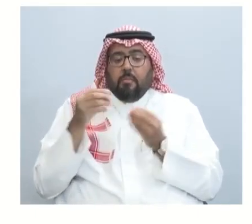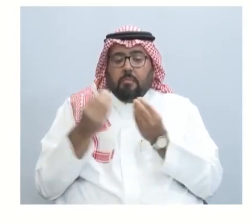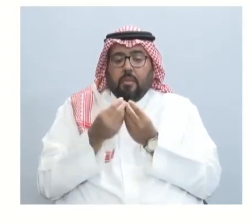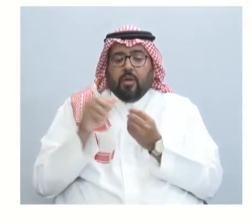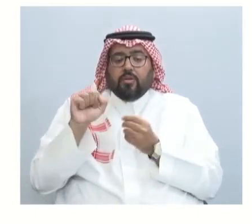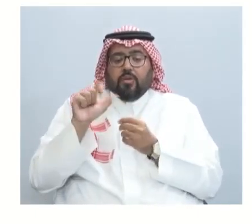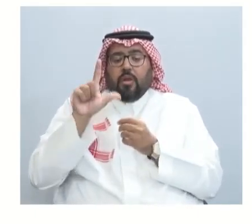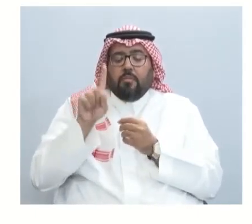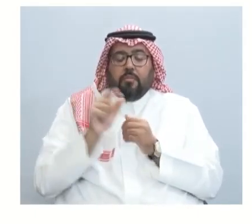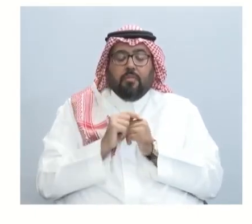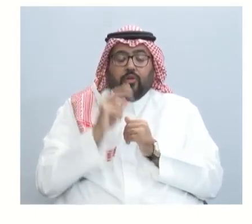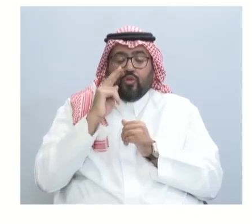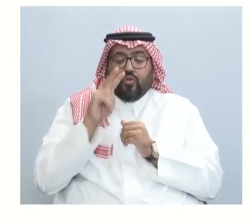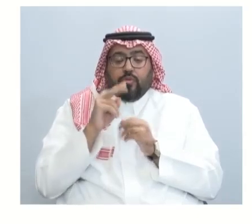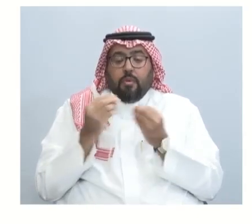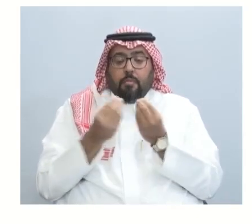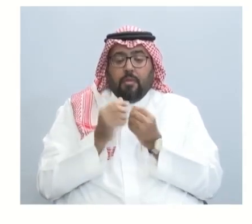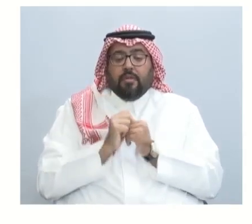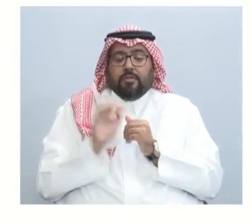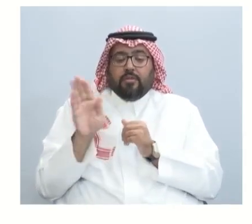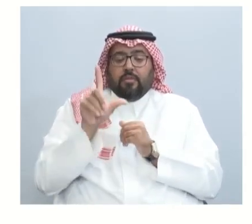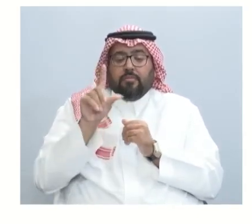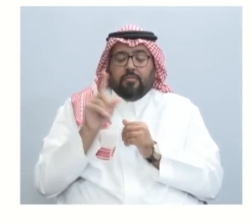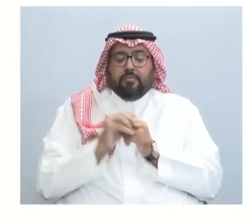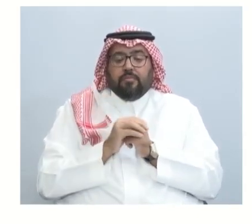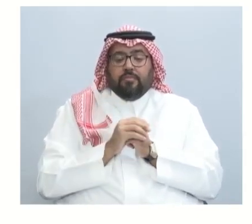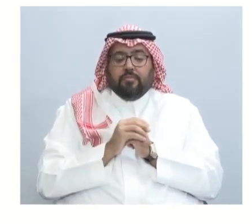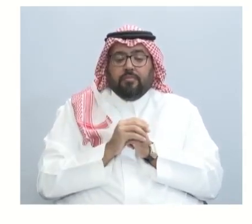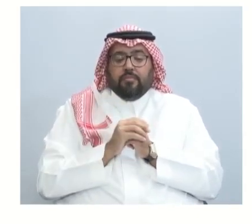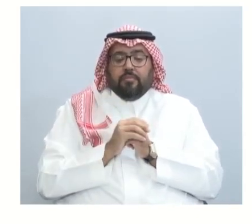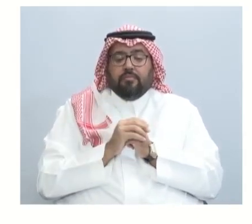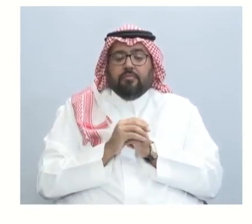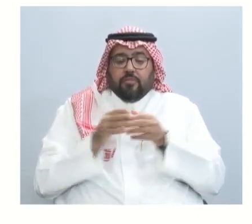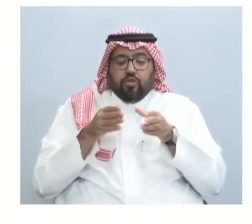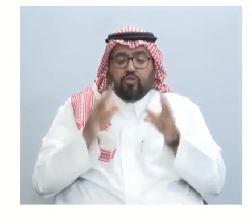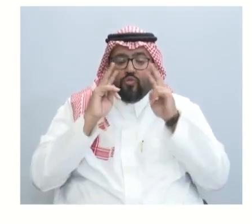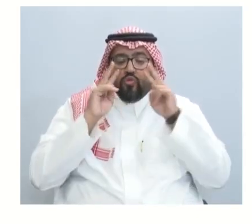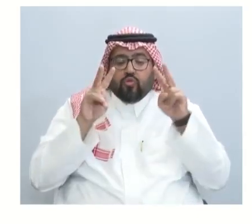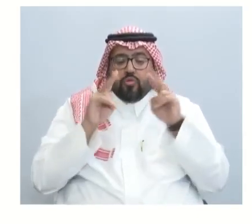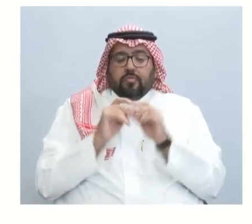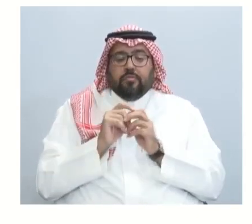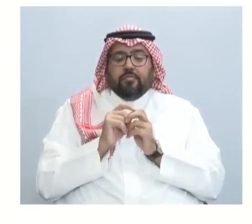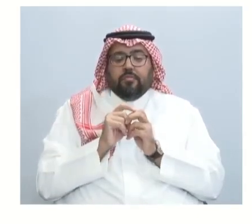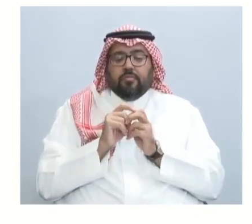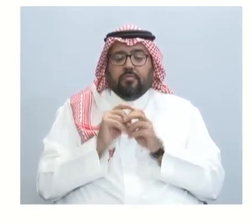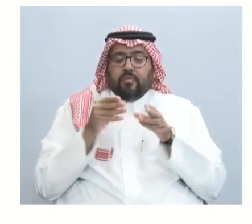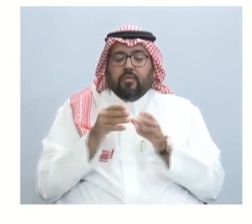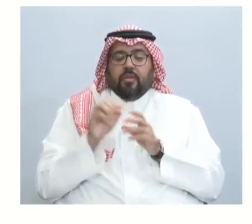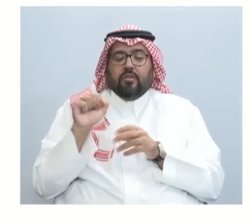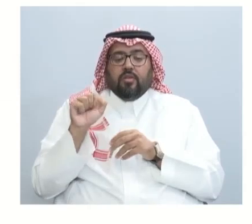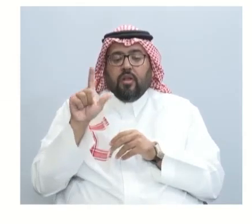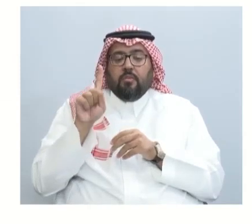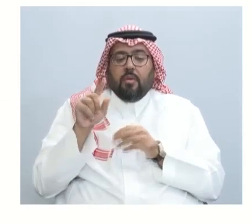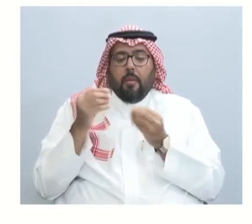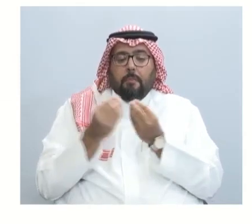كما تشاهدون امامكم او صلب مع سائل كما تشاهدون امامكم عبر الشاشه او حتى ربما تكون